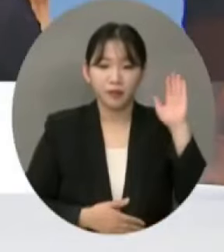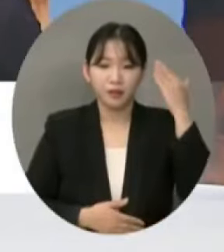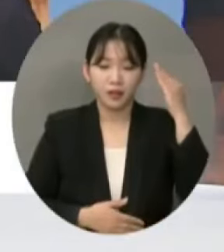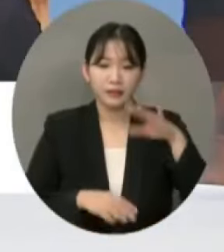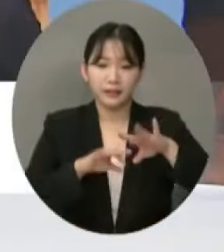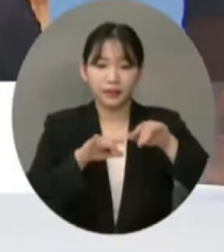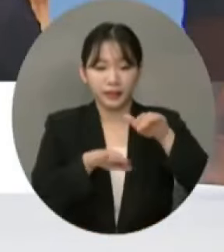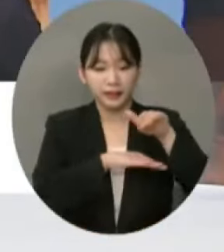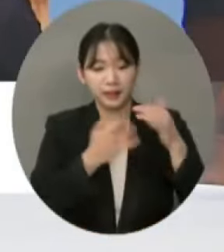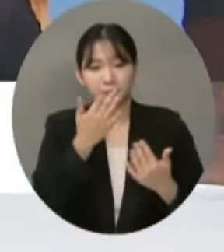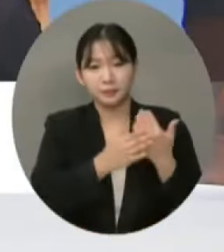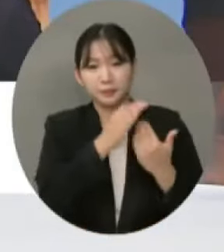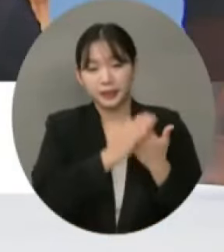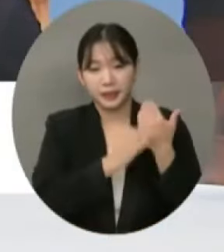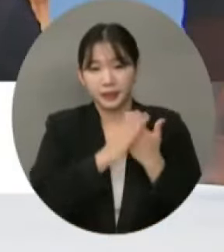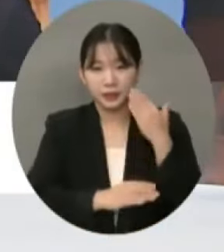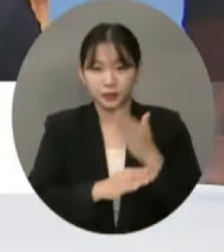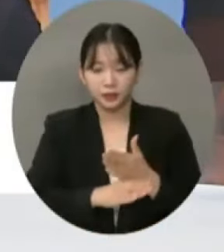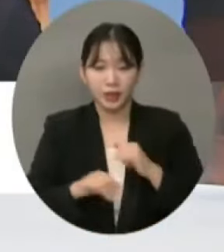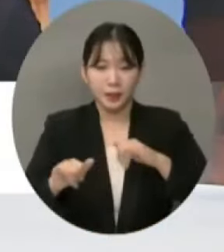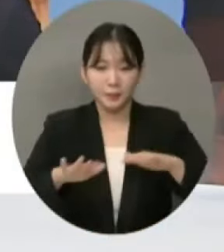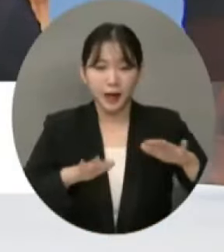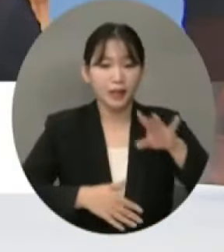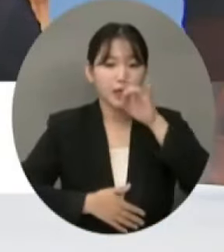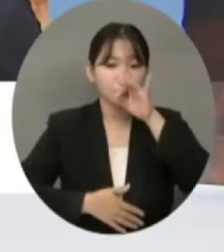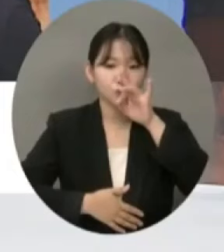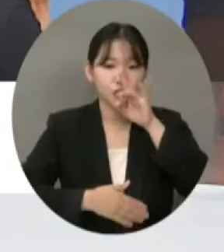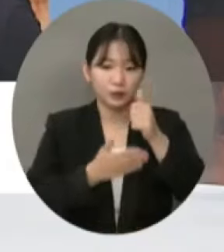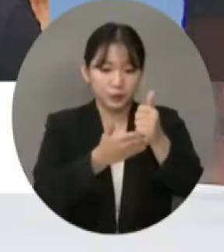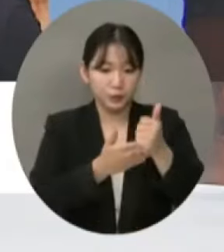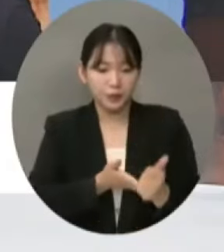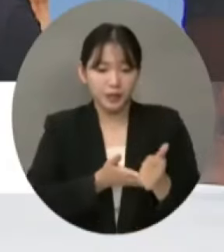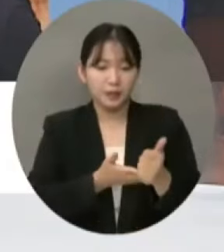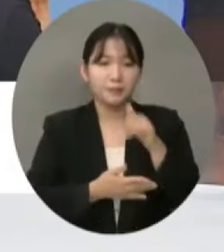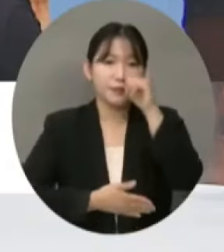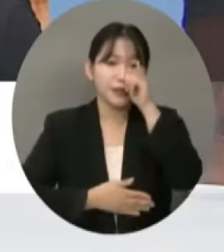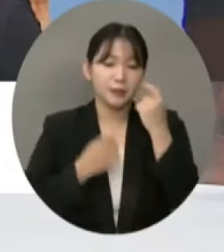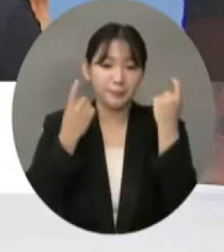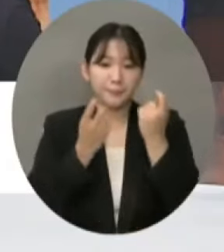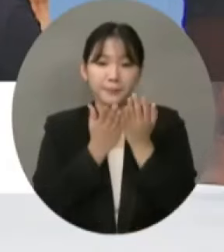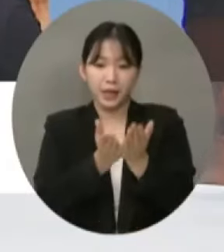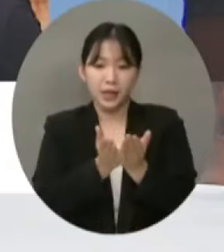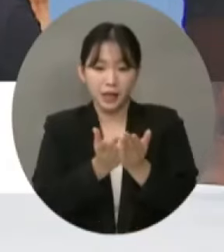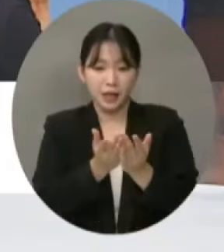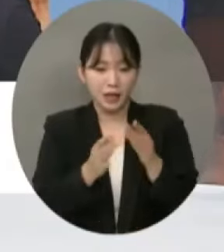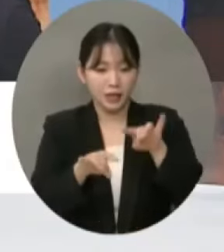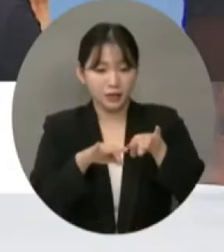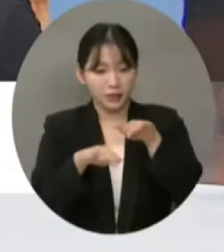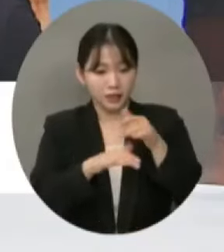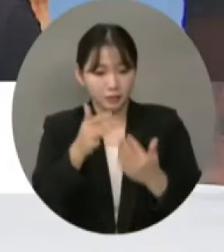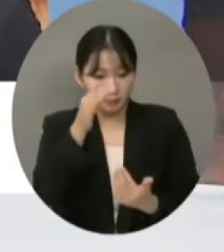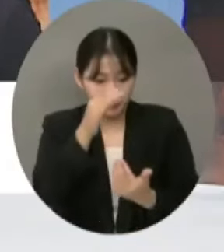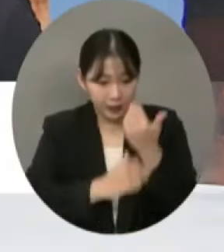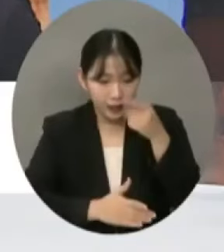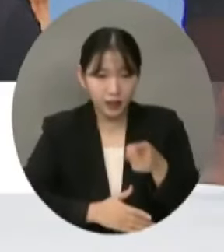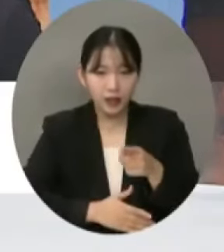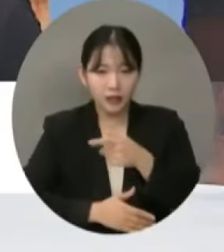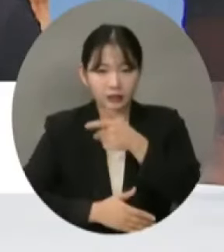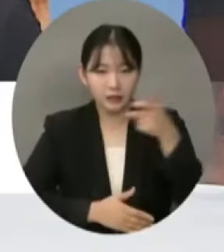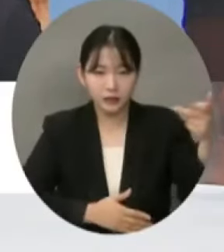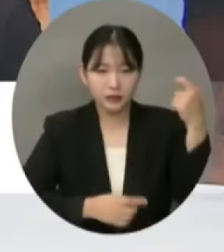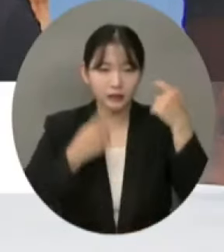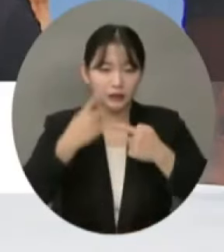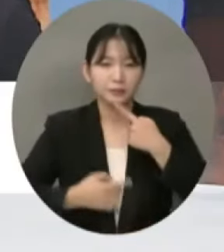최근 전기차 화재가 잇따르고 있습니다. 바다 한가운데 승객을 태운 여객선에서 전기차 화재가 일어난다면 대형